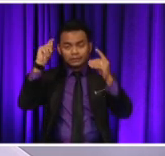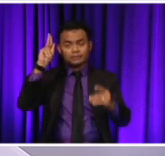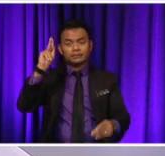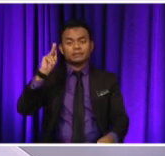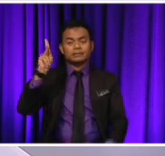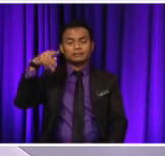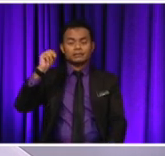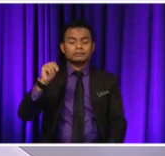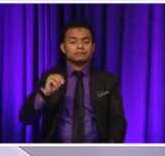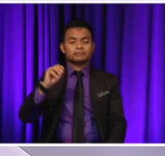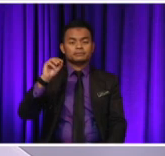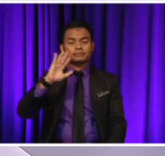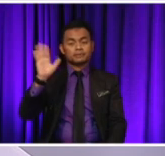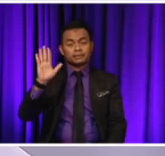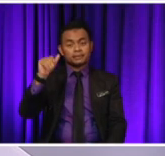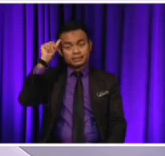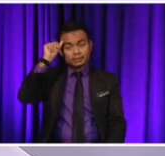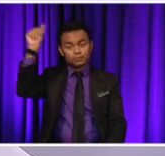bye bye Assalamualaikum